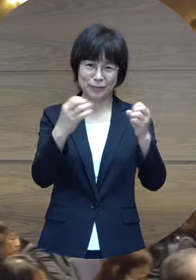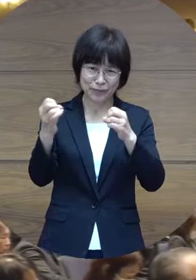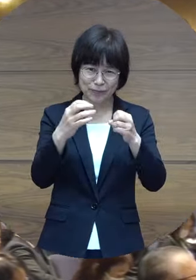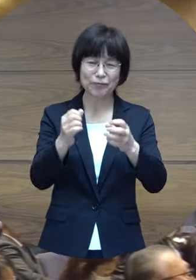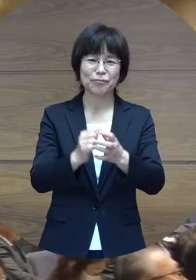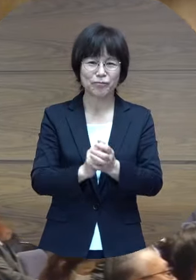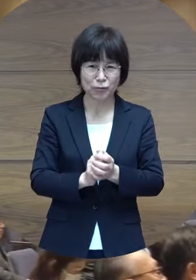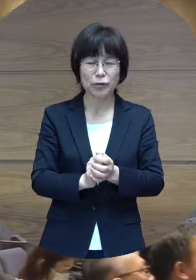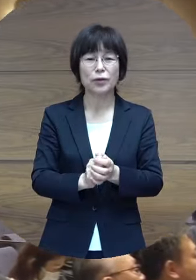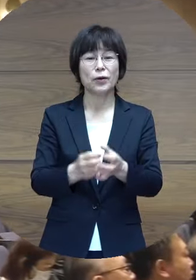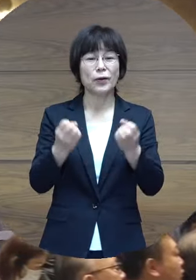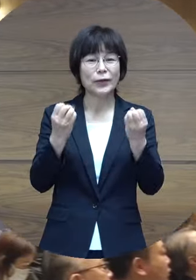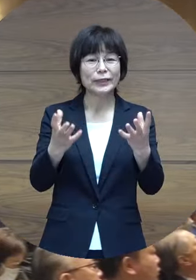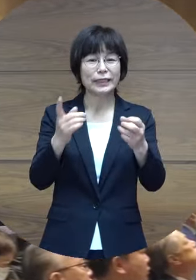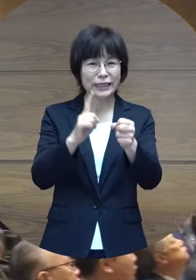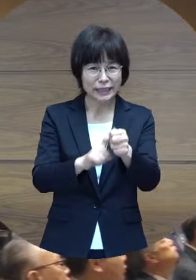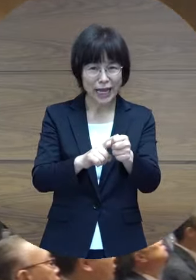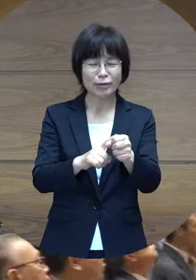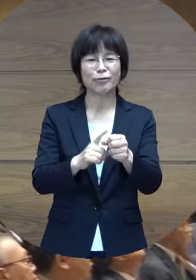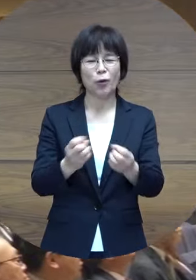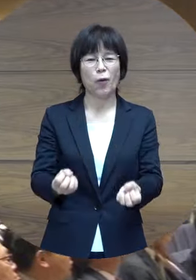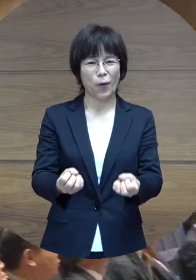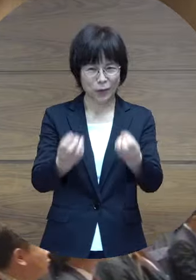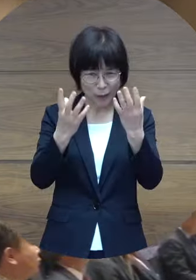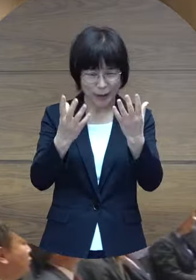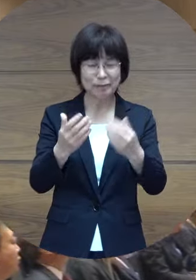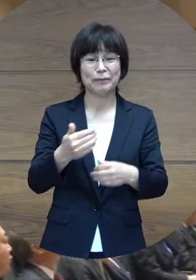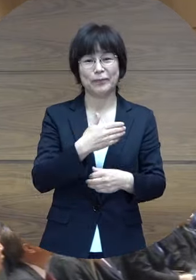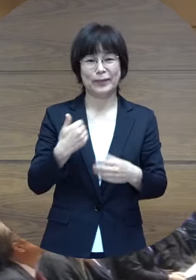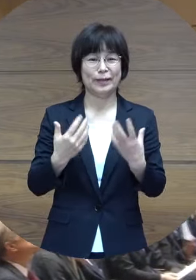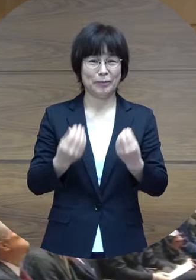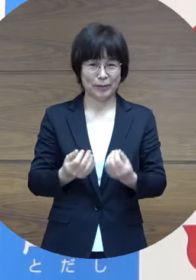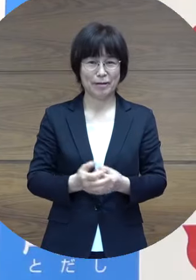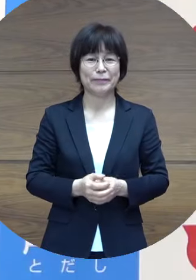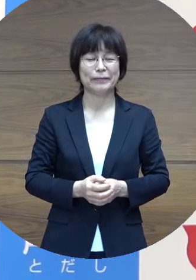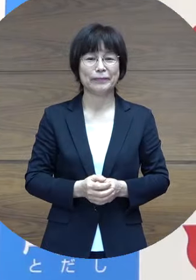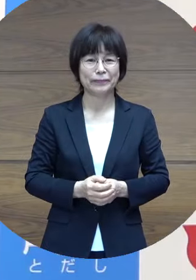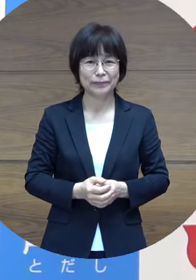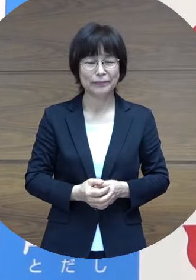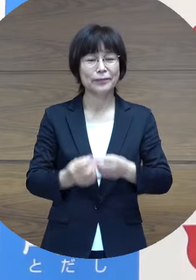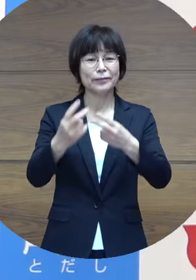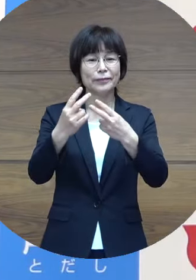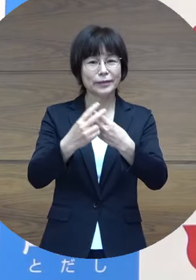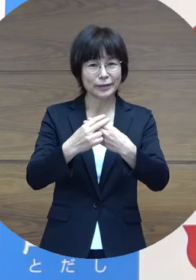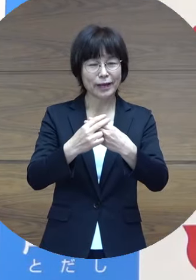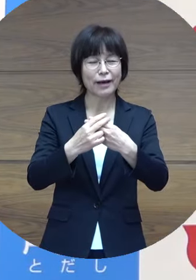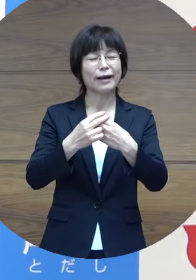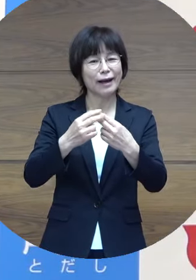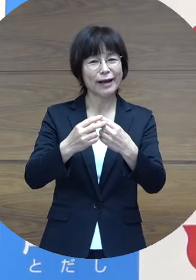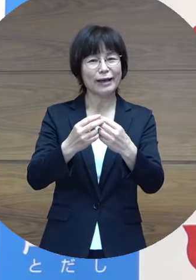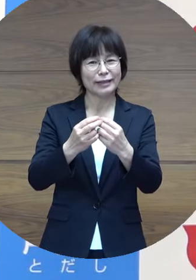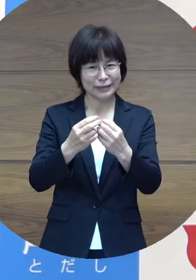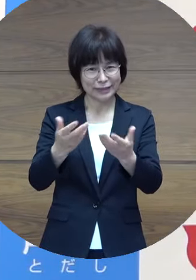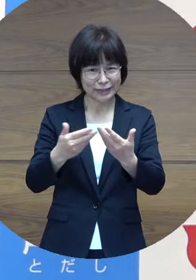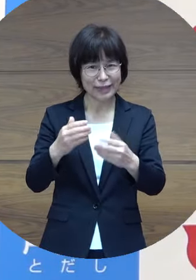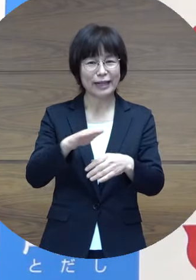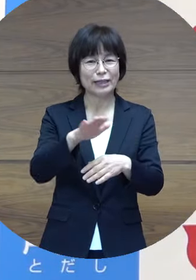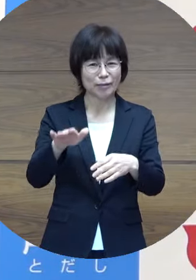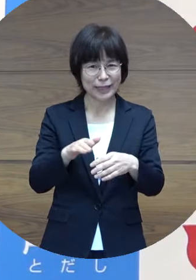に新年の門出をお祝いすることができました。ご参加していただきました皆さん、誠にありが